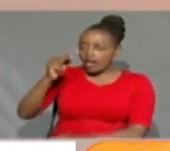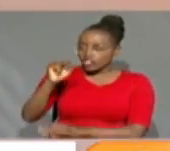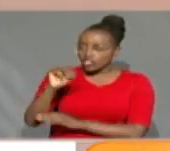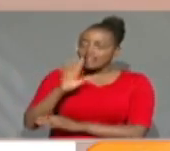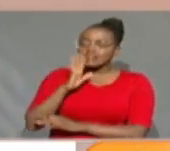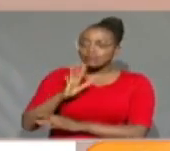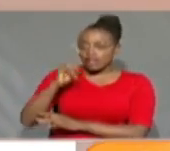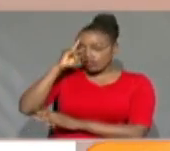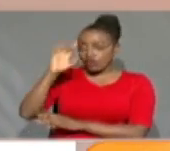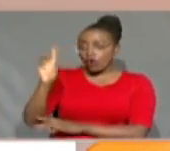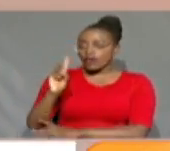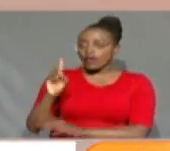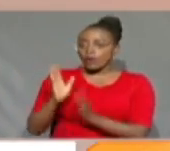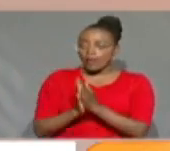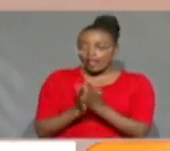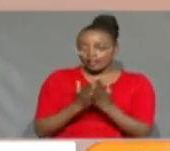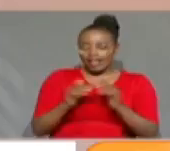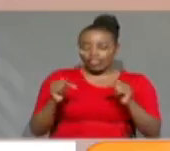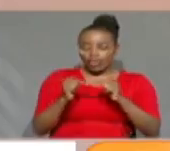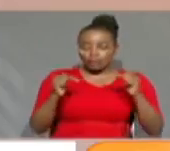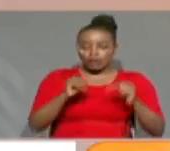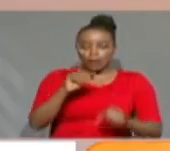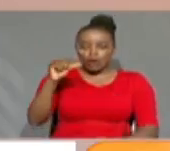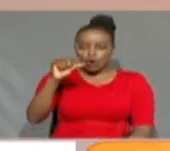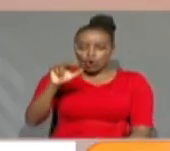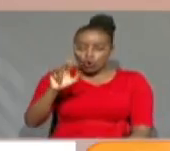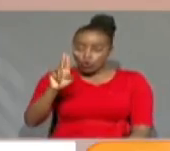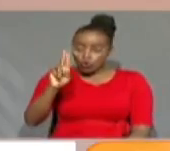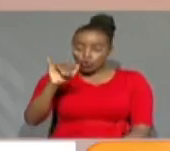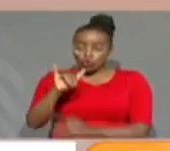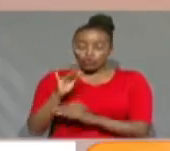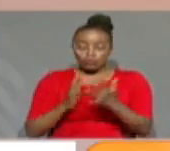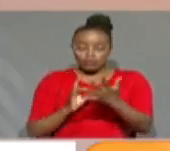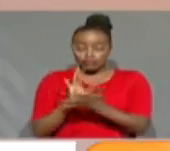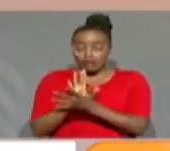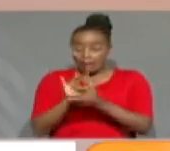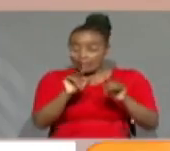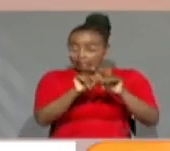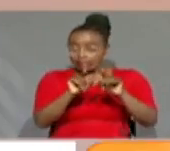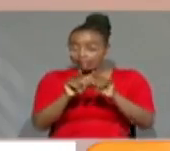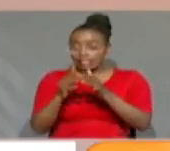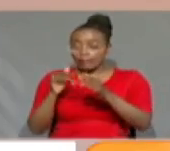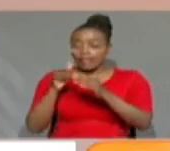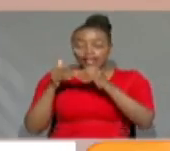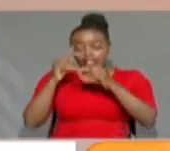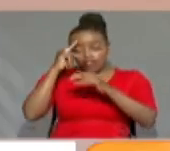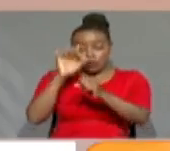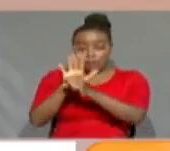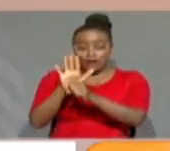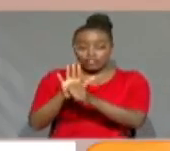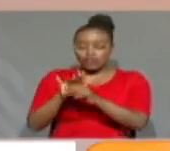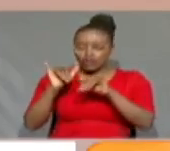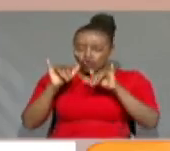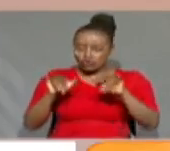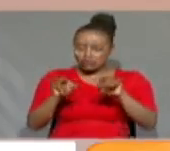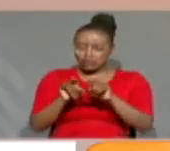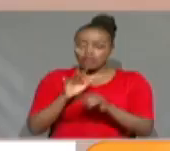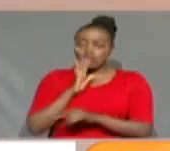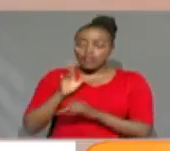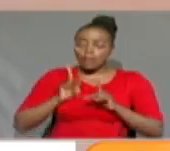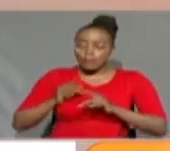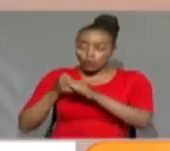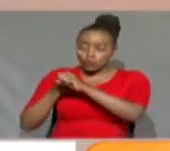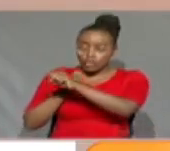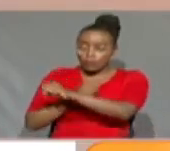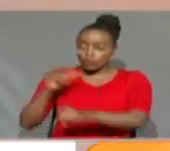Nairobi na mpinzani wake Abdi Guyo kutimuliwa kama kiongozi wa wengi. Kwa sasa Elachi atasalia kama spika licha waakilishi wanaomuunga